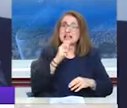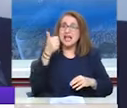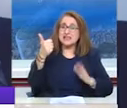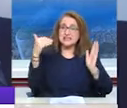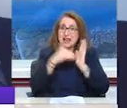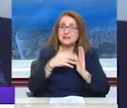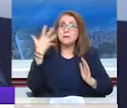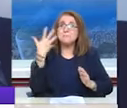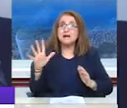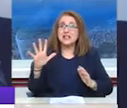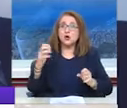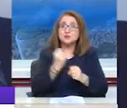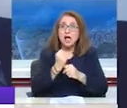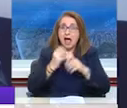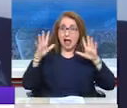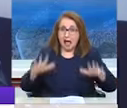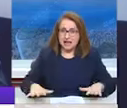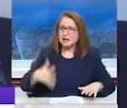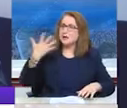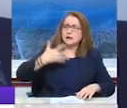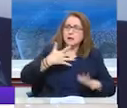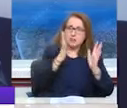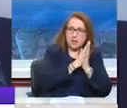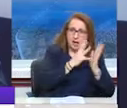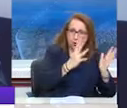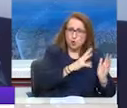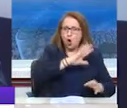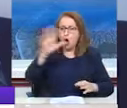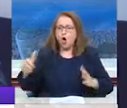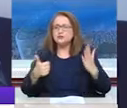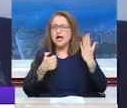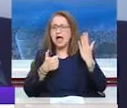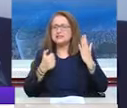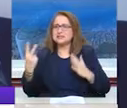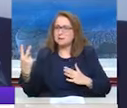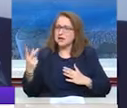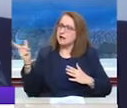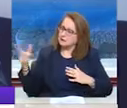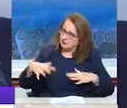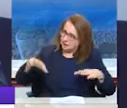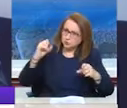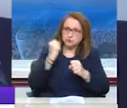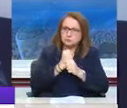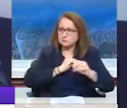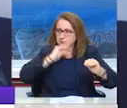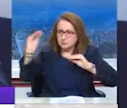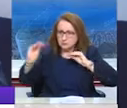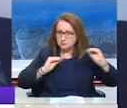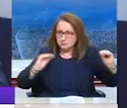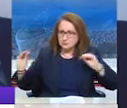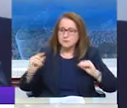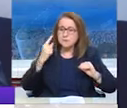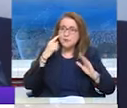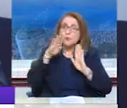36.500 ανέργους ηλικίας 18-67 ετών σε ΟΤΑ και νομικό πρόσωπο δημοσίου δικαίου, όπως επίσης και όλα